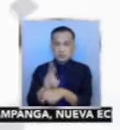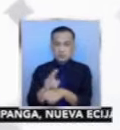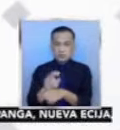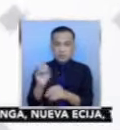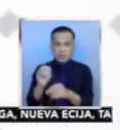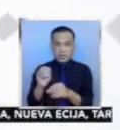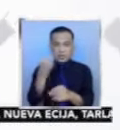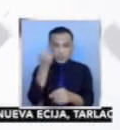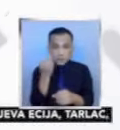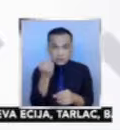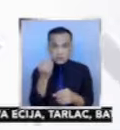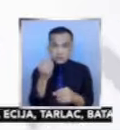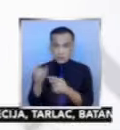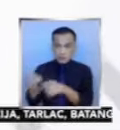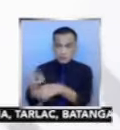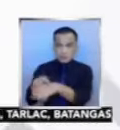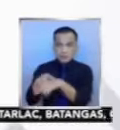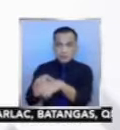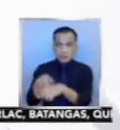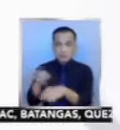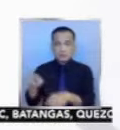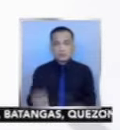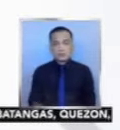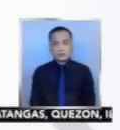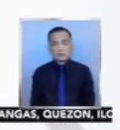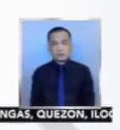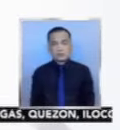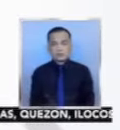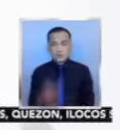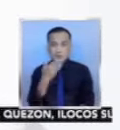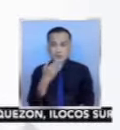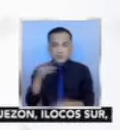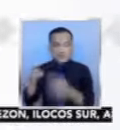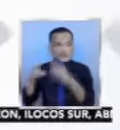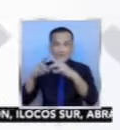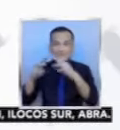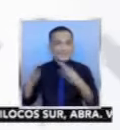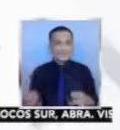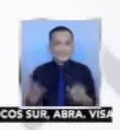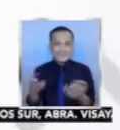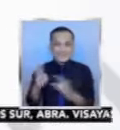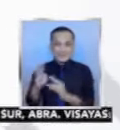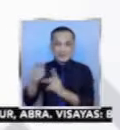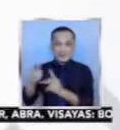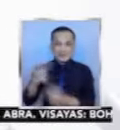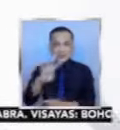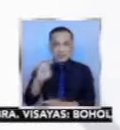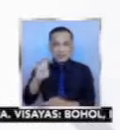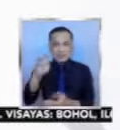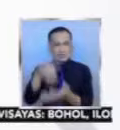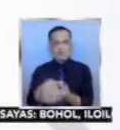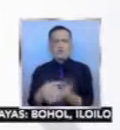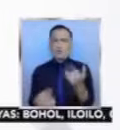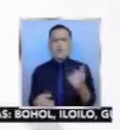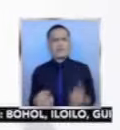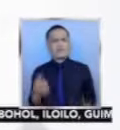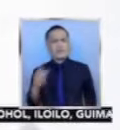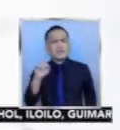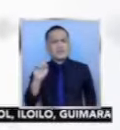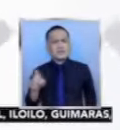nandun ang asukal sa warehouse nila sa bukid na 400,000. Bakit ganun? Holding ang